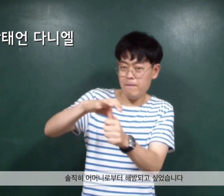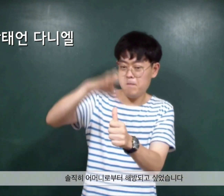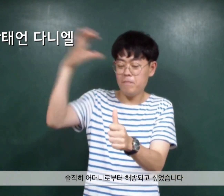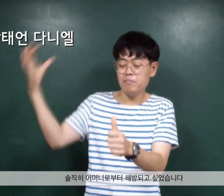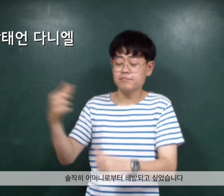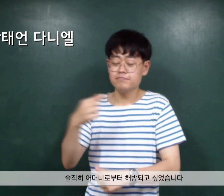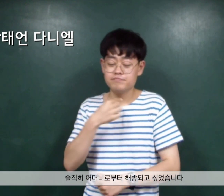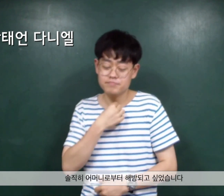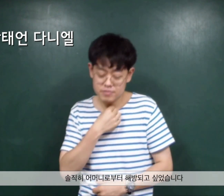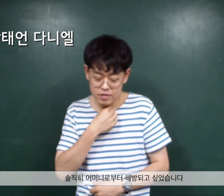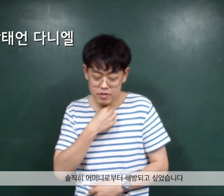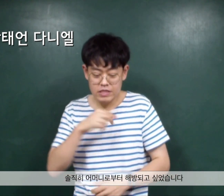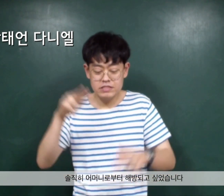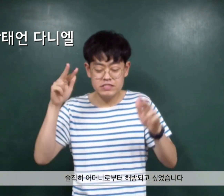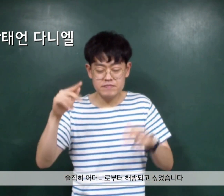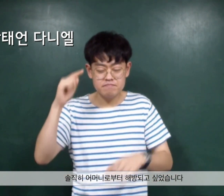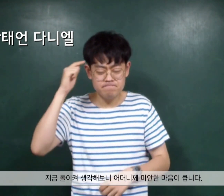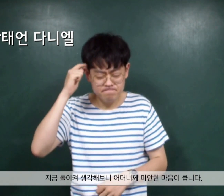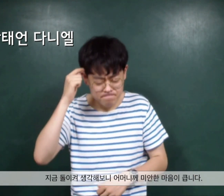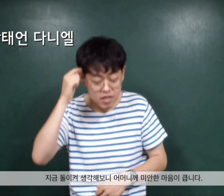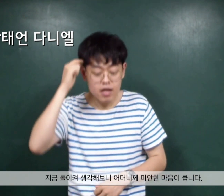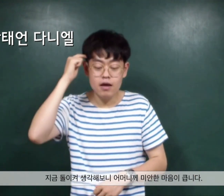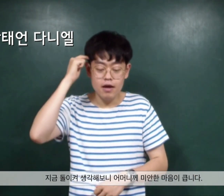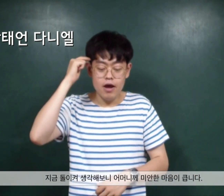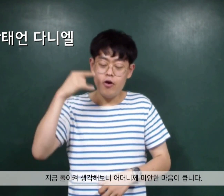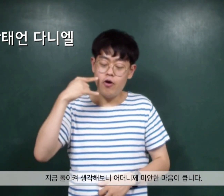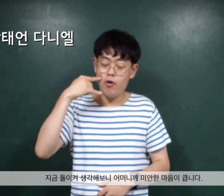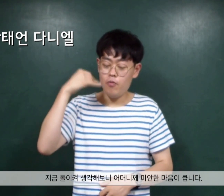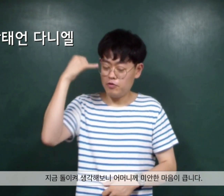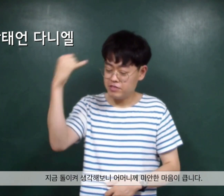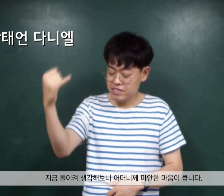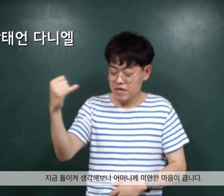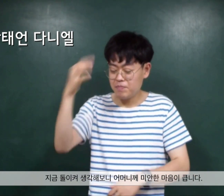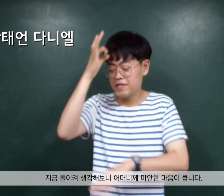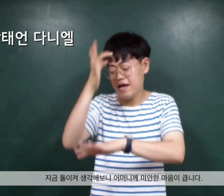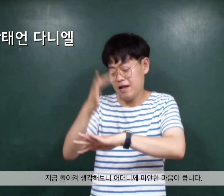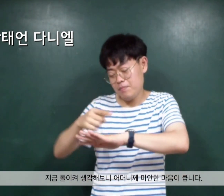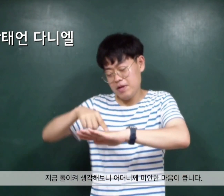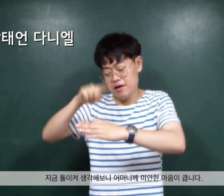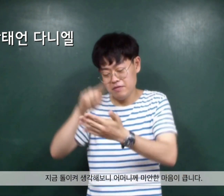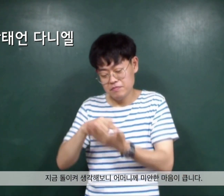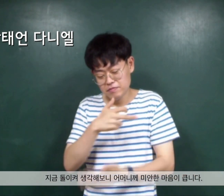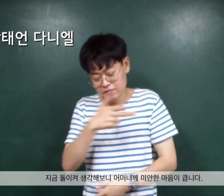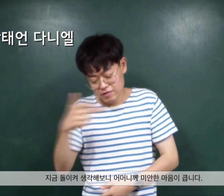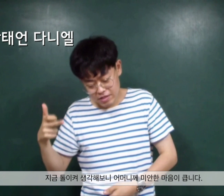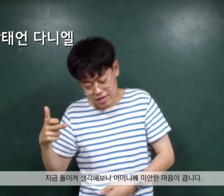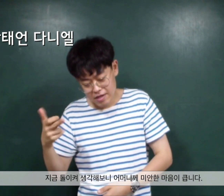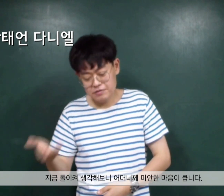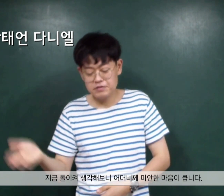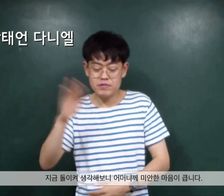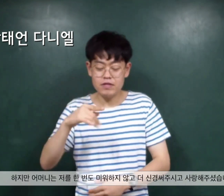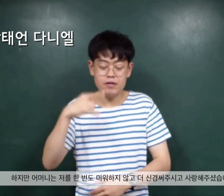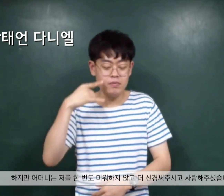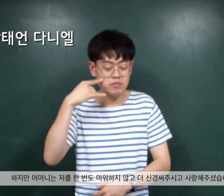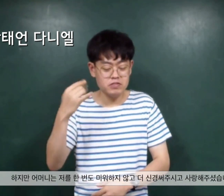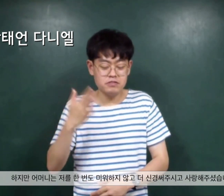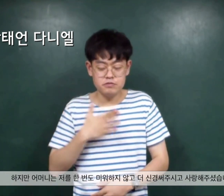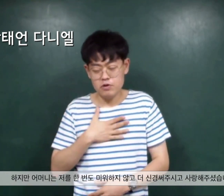솔직히 어머니로부터 해방되고 싶었습니다. 지금 돌이켜 생각해보니 어머니께 미안한 마음이